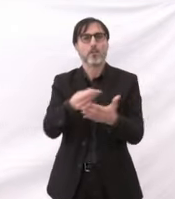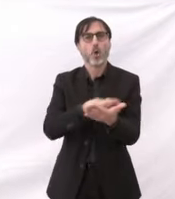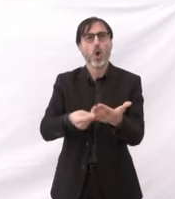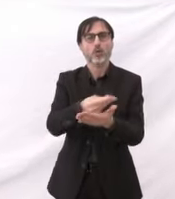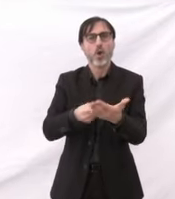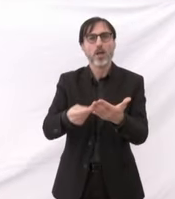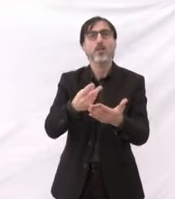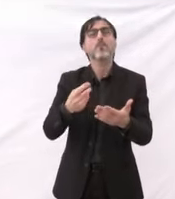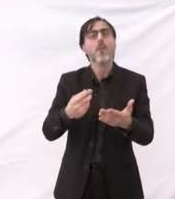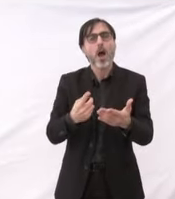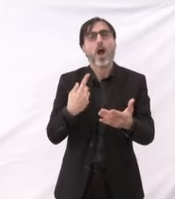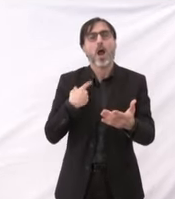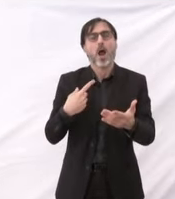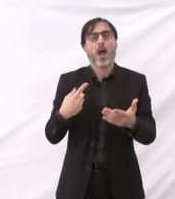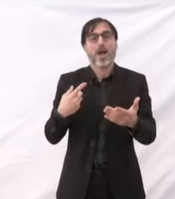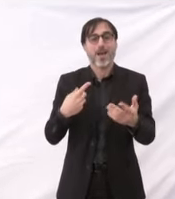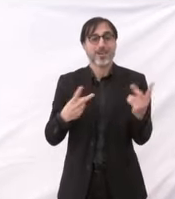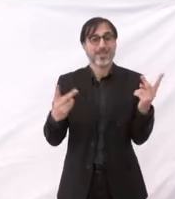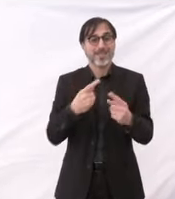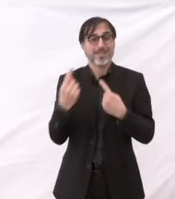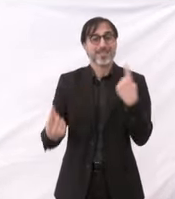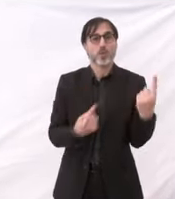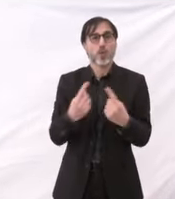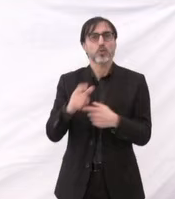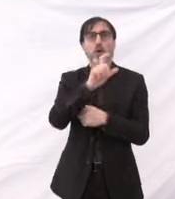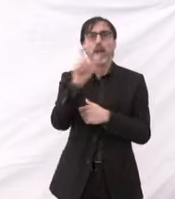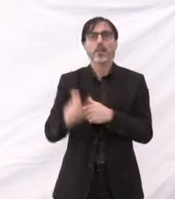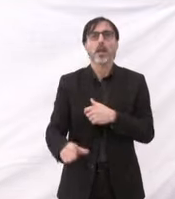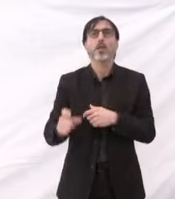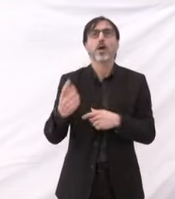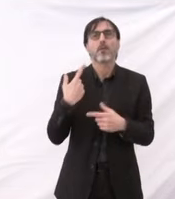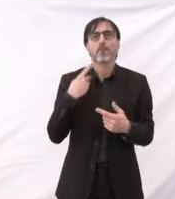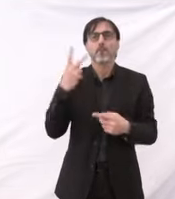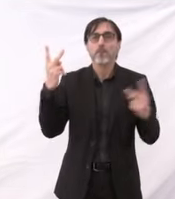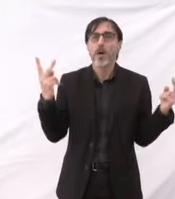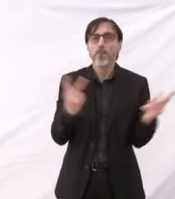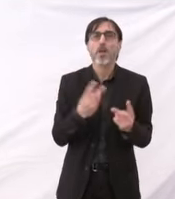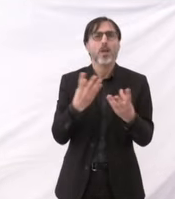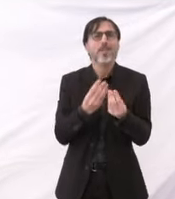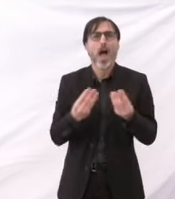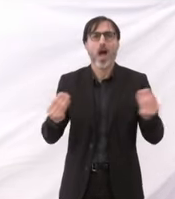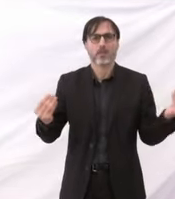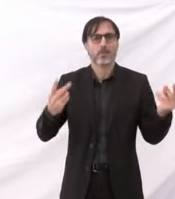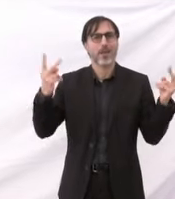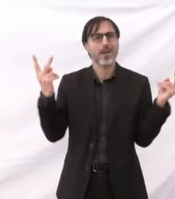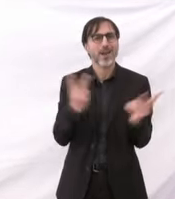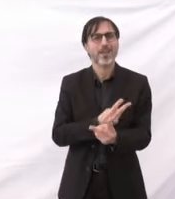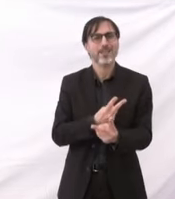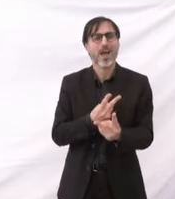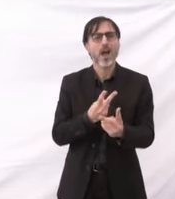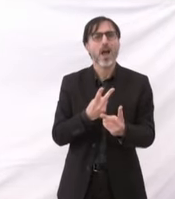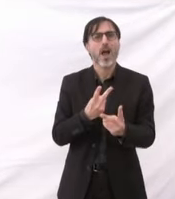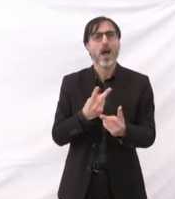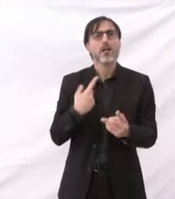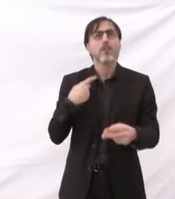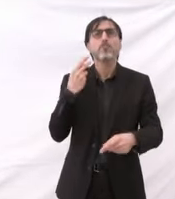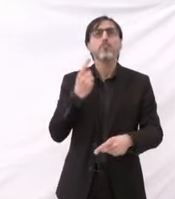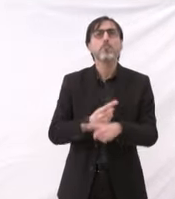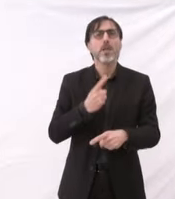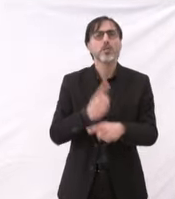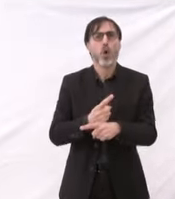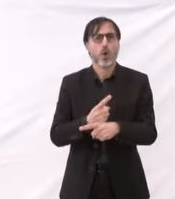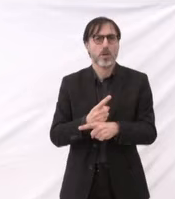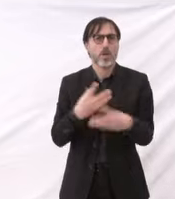ma di quelle realtà i margini ce ne sono veramente tante, che hanno gli stessi